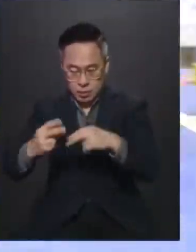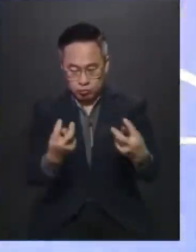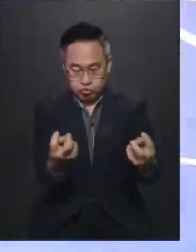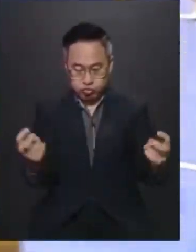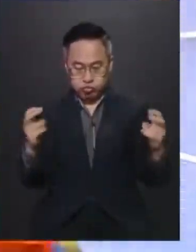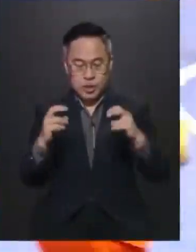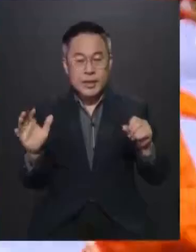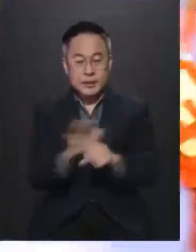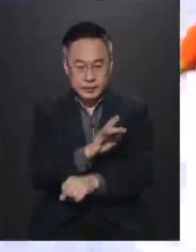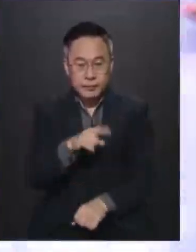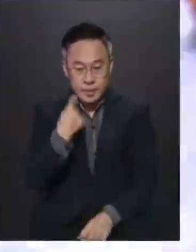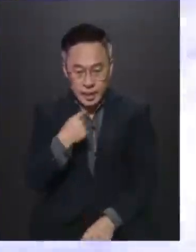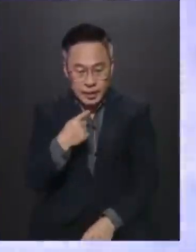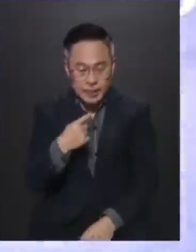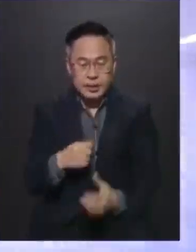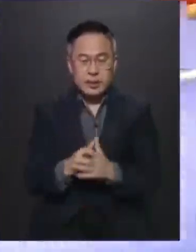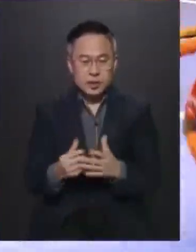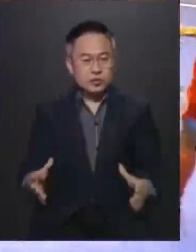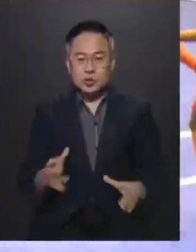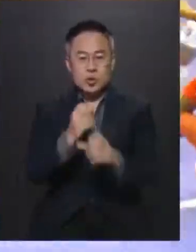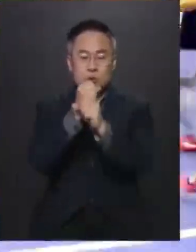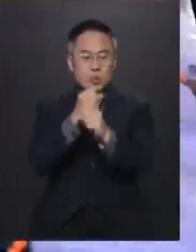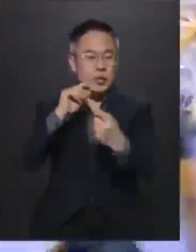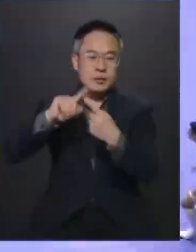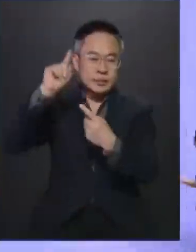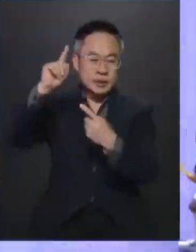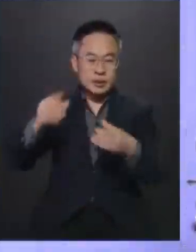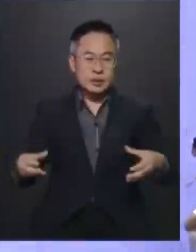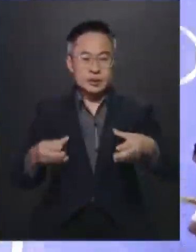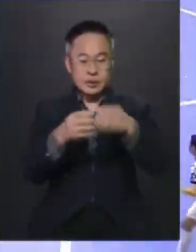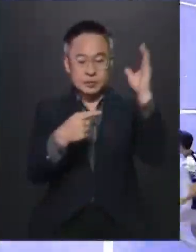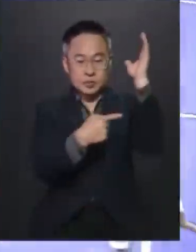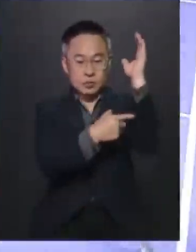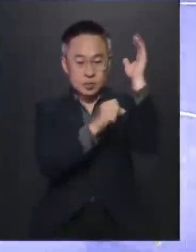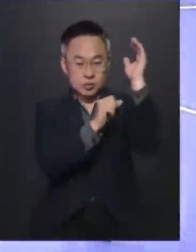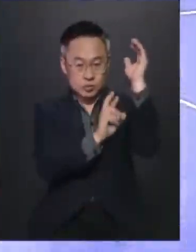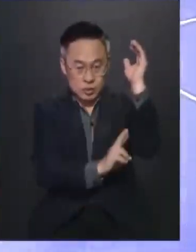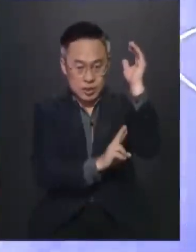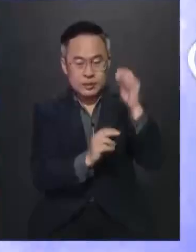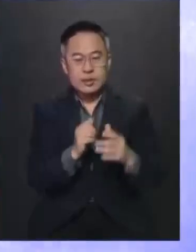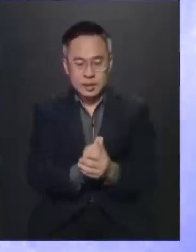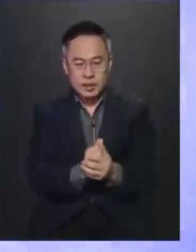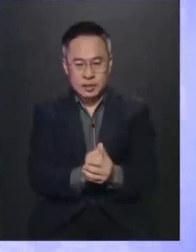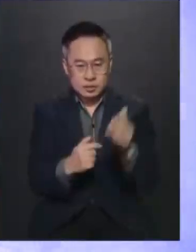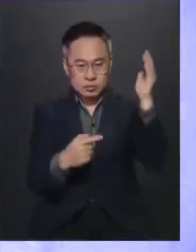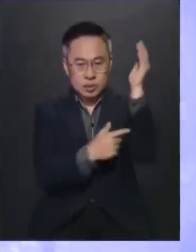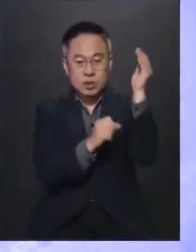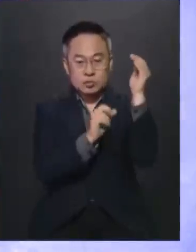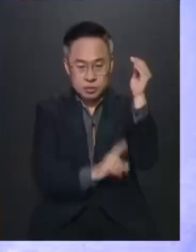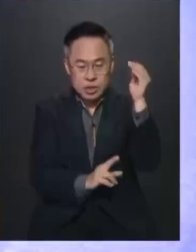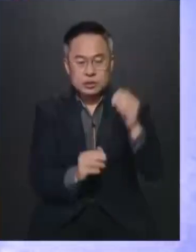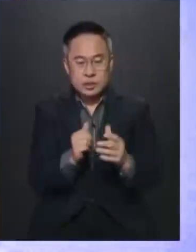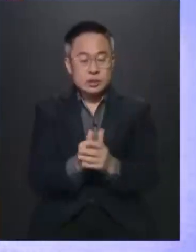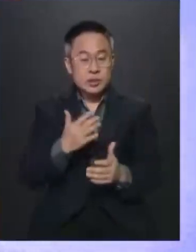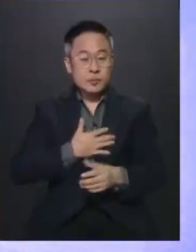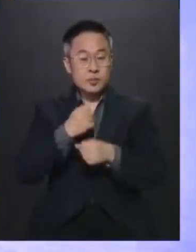ครับโดยยอดผู้เขชมครับที่เข้าไปเชียร์แบบติดขอบสนามมากที่สุดครับในฤดูกาลที่ผ่านมาก็คือสนามช้างตาปีอีน่าจังหวัดสุราษฎร์ธานี